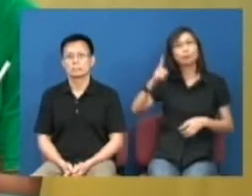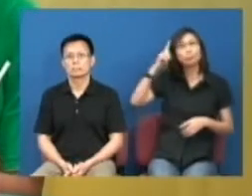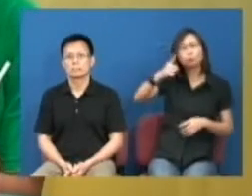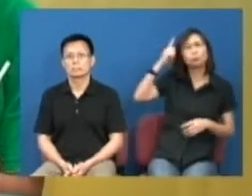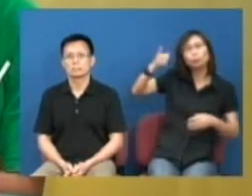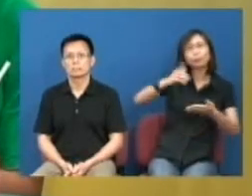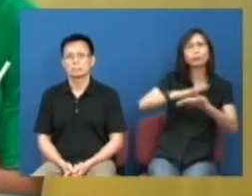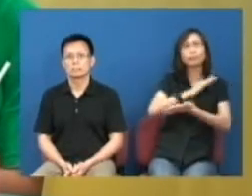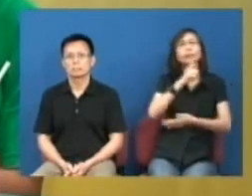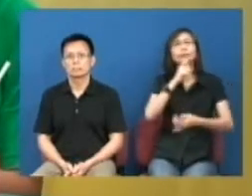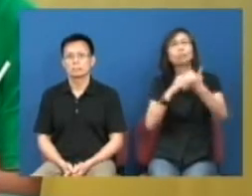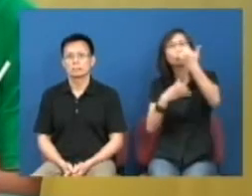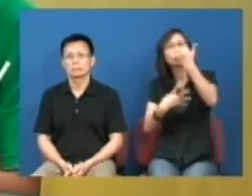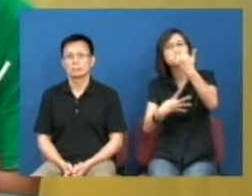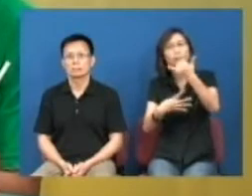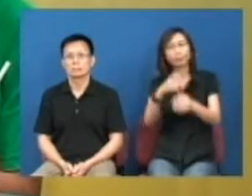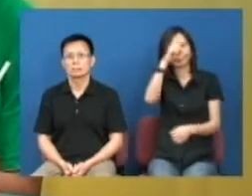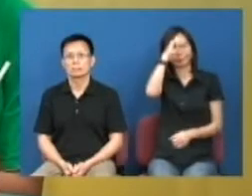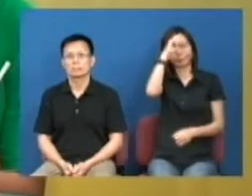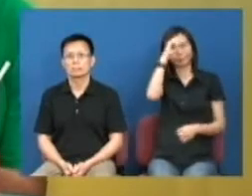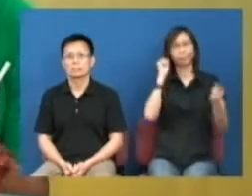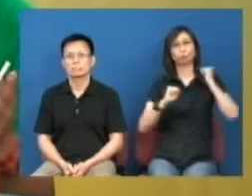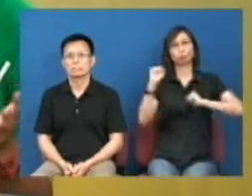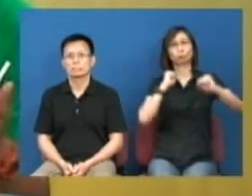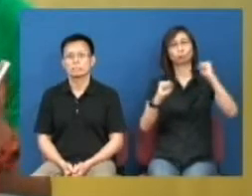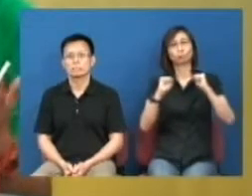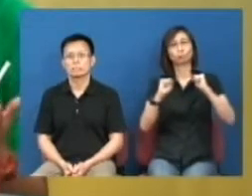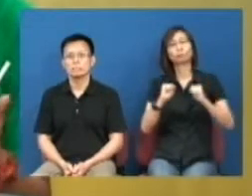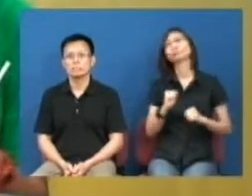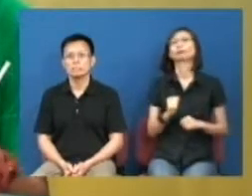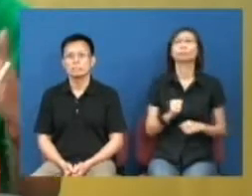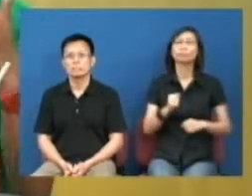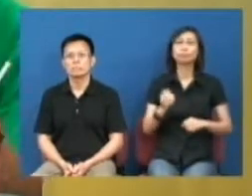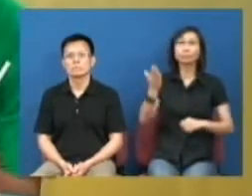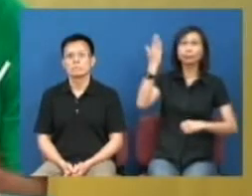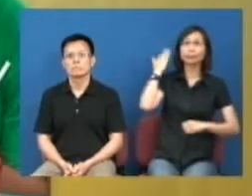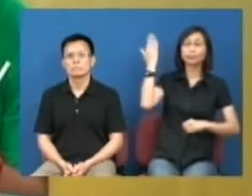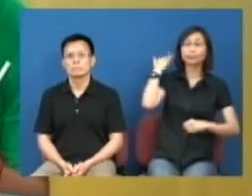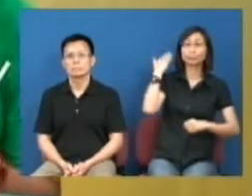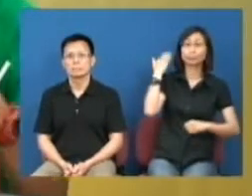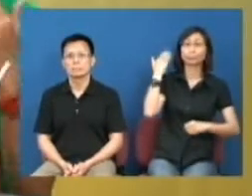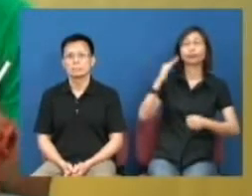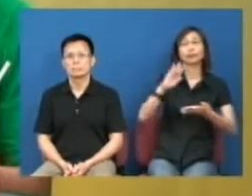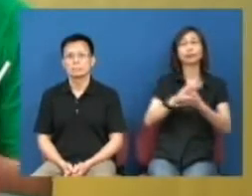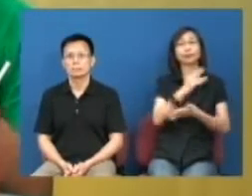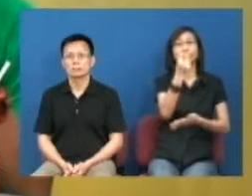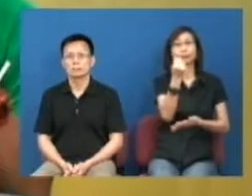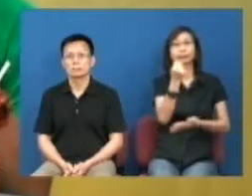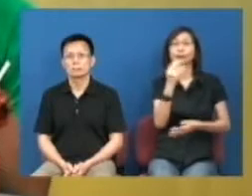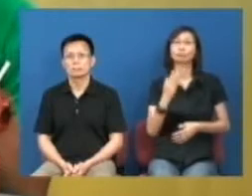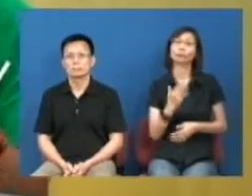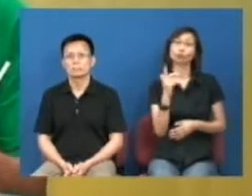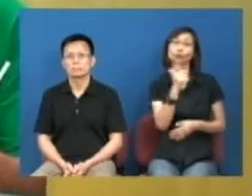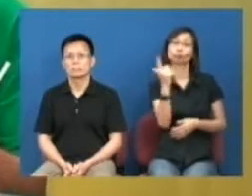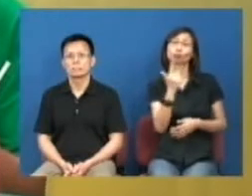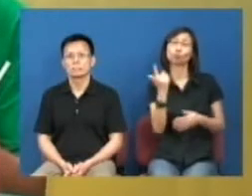悼念活動。咁問題一樣嘢，當然其實過嗰廿幾年，當然有人多有人少嘅時候，但是